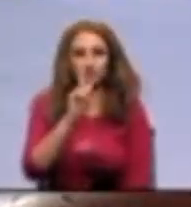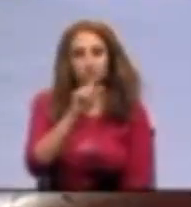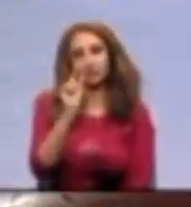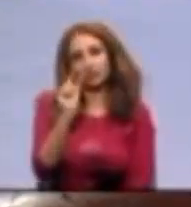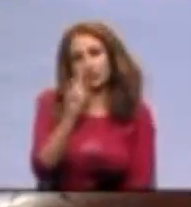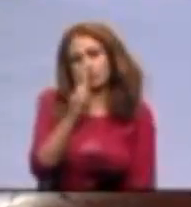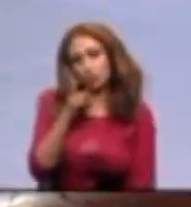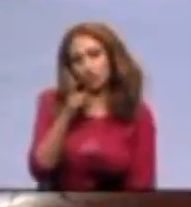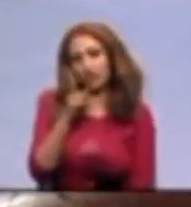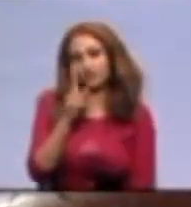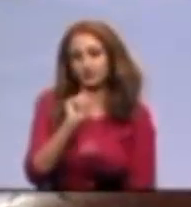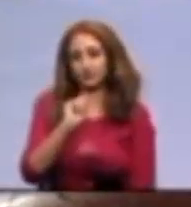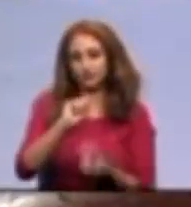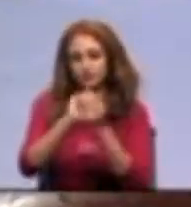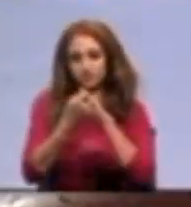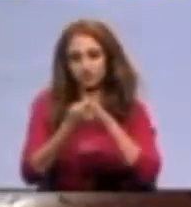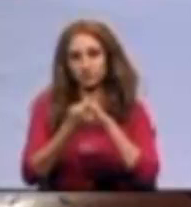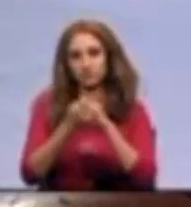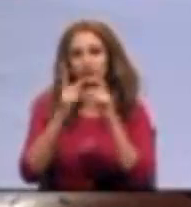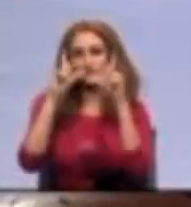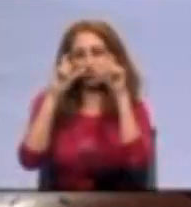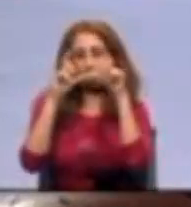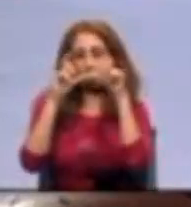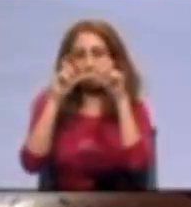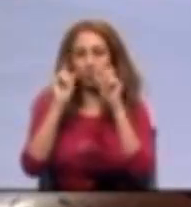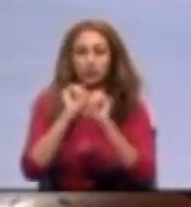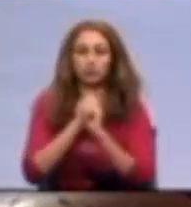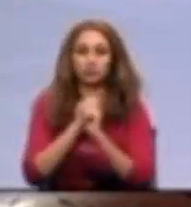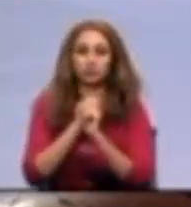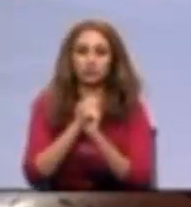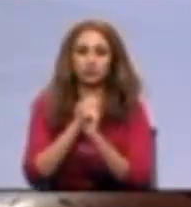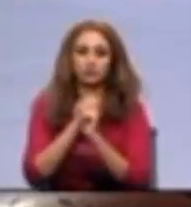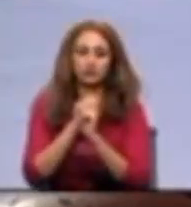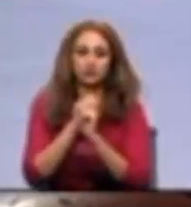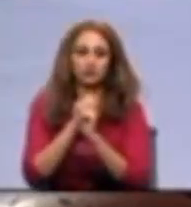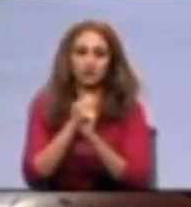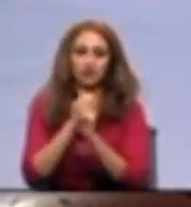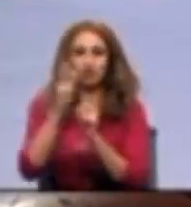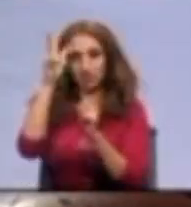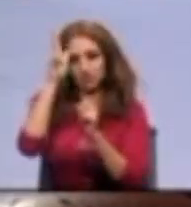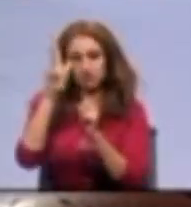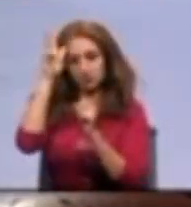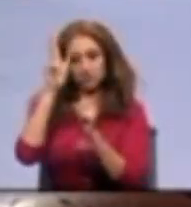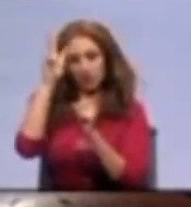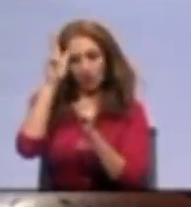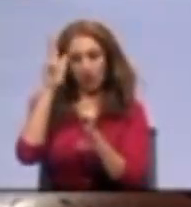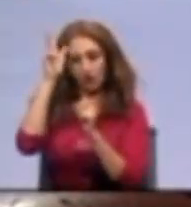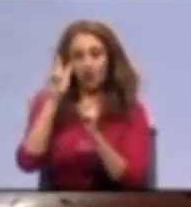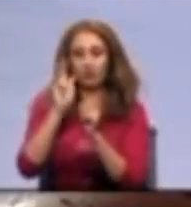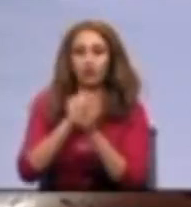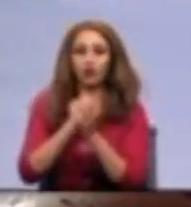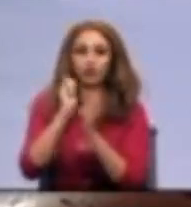شوي اشياء وصورناها. تتعرف الألم الصحافي إذا مش بمحله شو